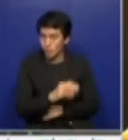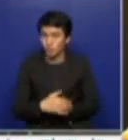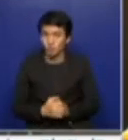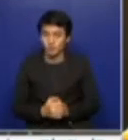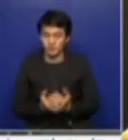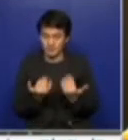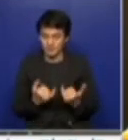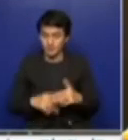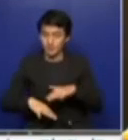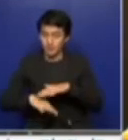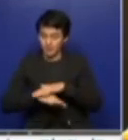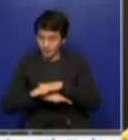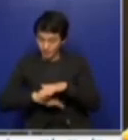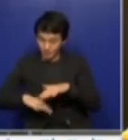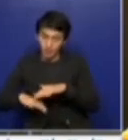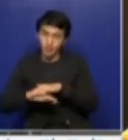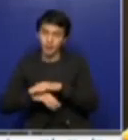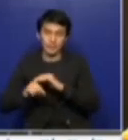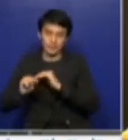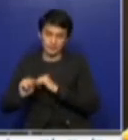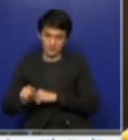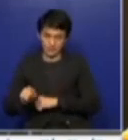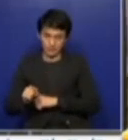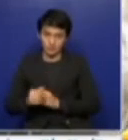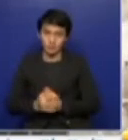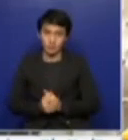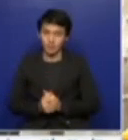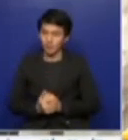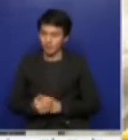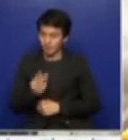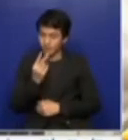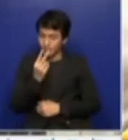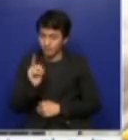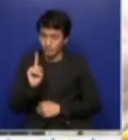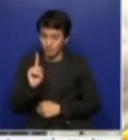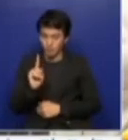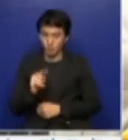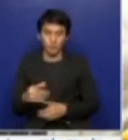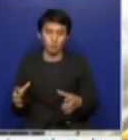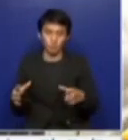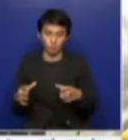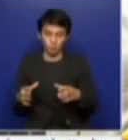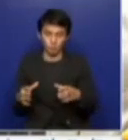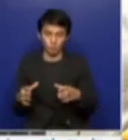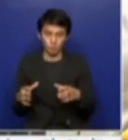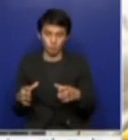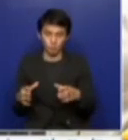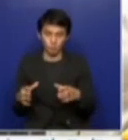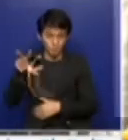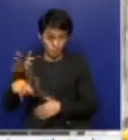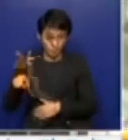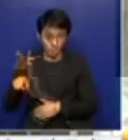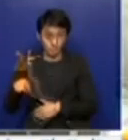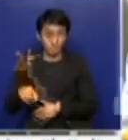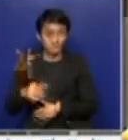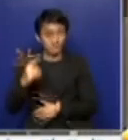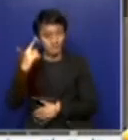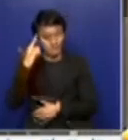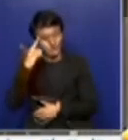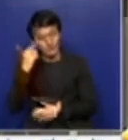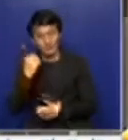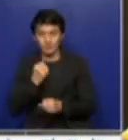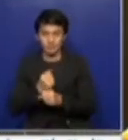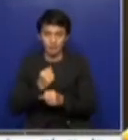จักษ์นี้ก็จะชี้ให้เห็นว่านี่แหละสิ่งที่ยืนยันว่าพรรคเพื่อไทยมี